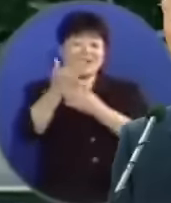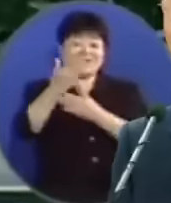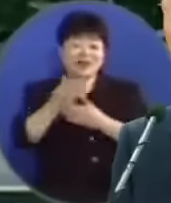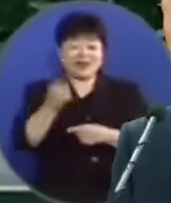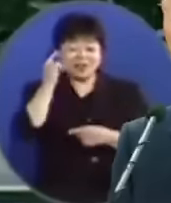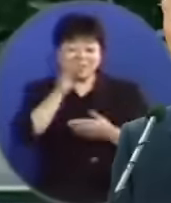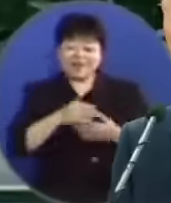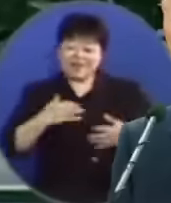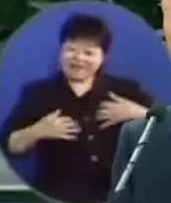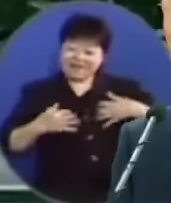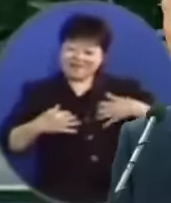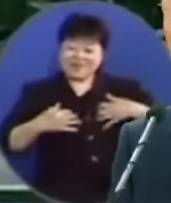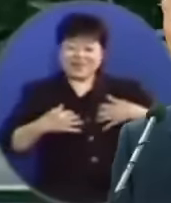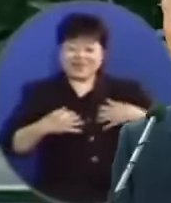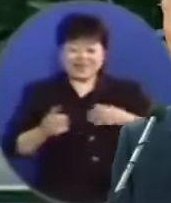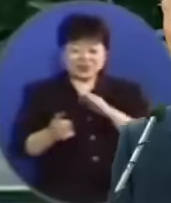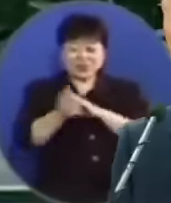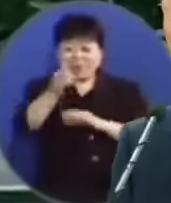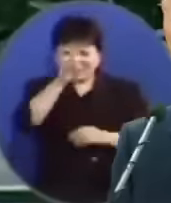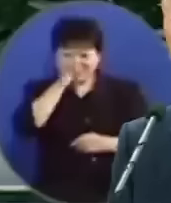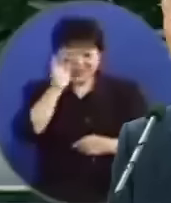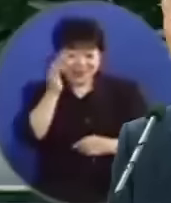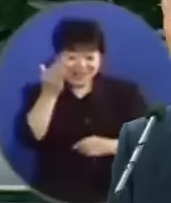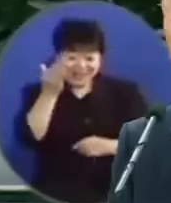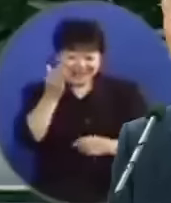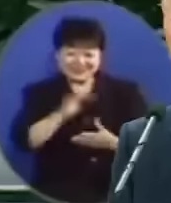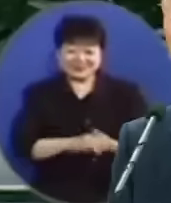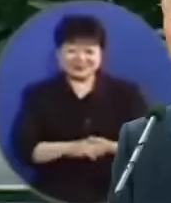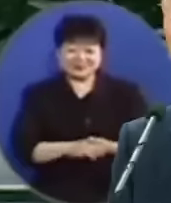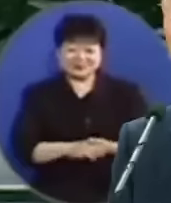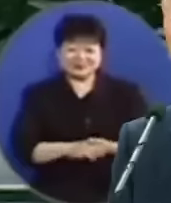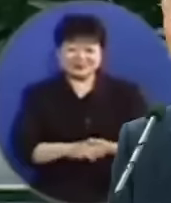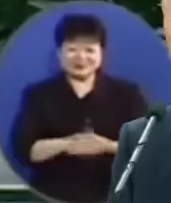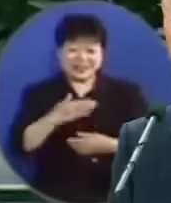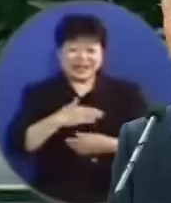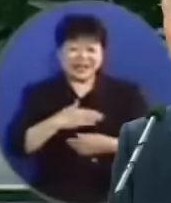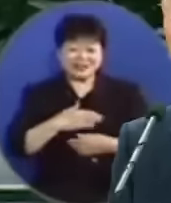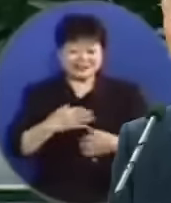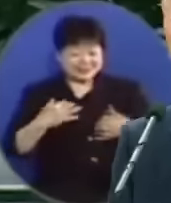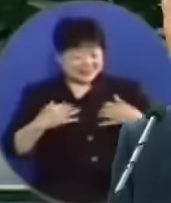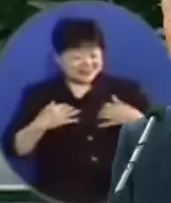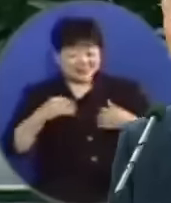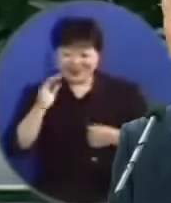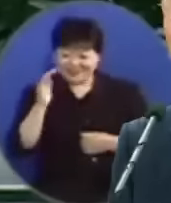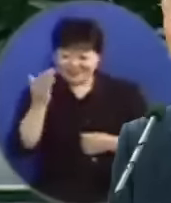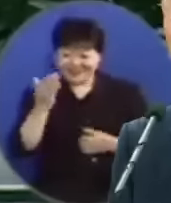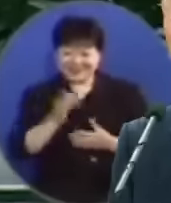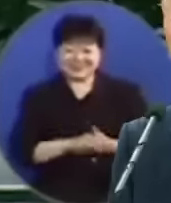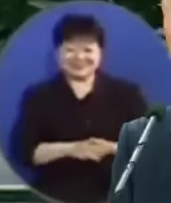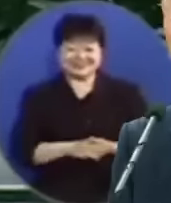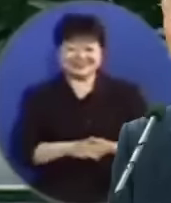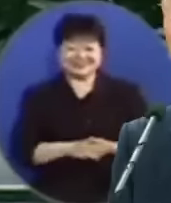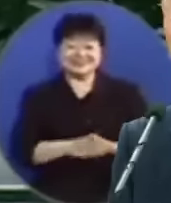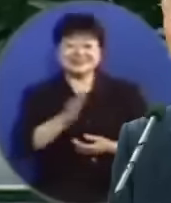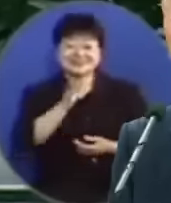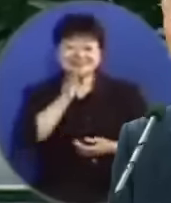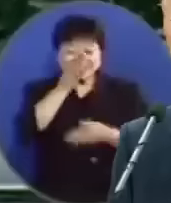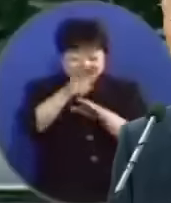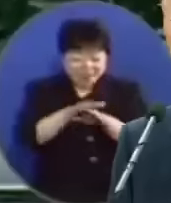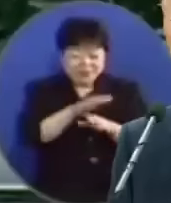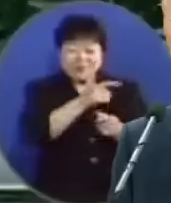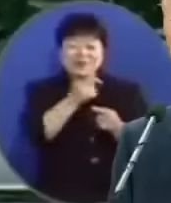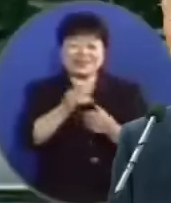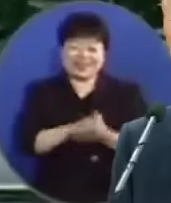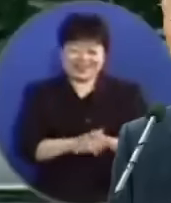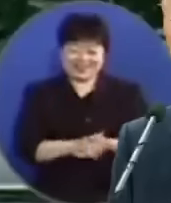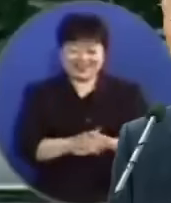평안하고 기쁘고 즐겁고 소망 차지고 가슴이 뿌듯해지는 것입니다. 그래야 그게 예배인